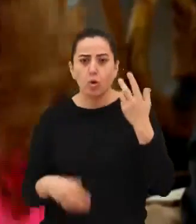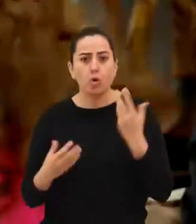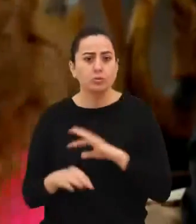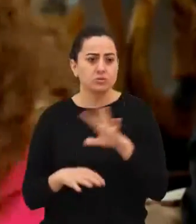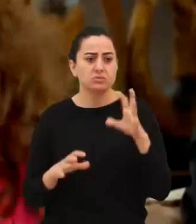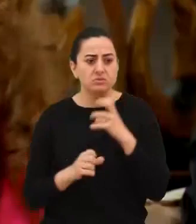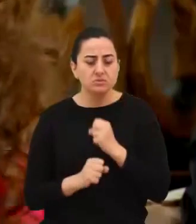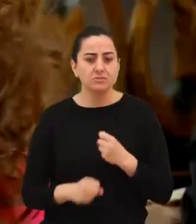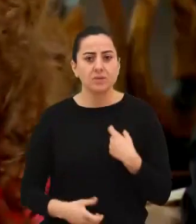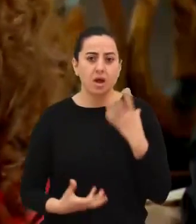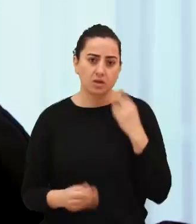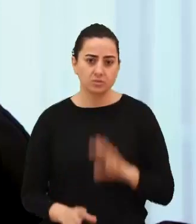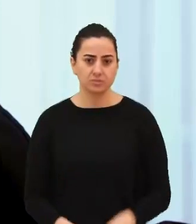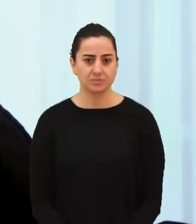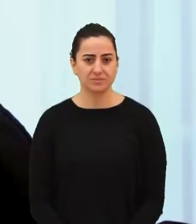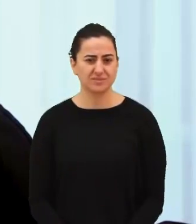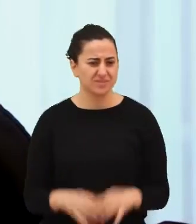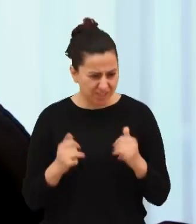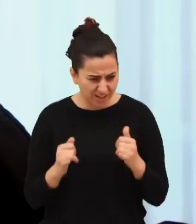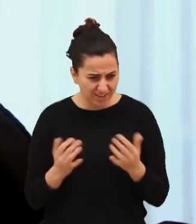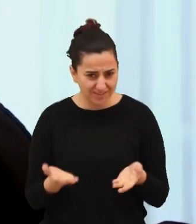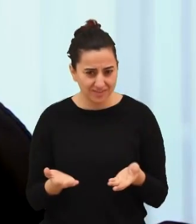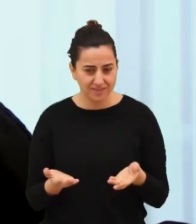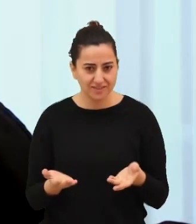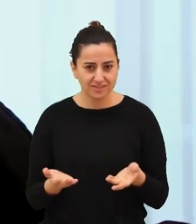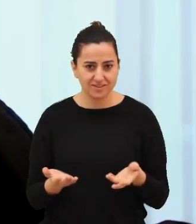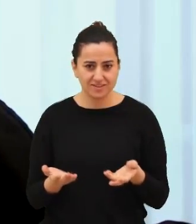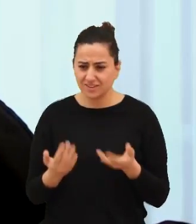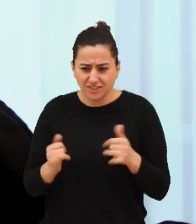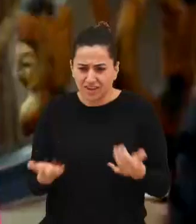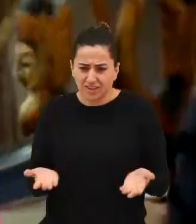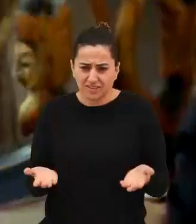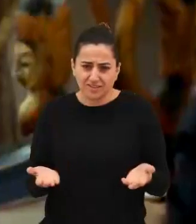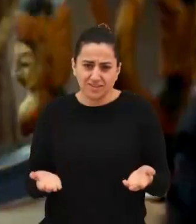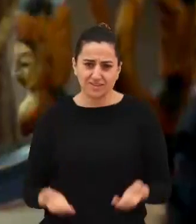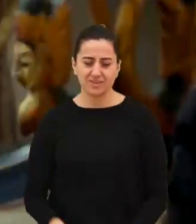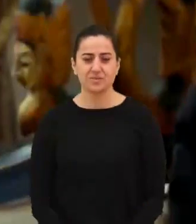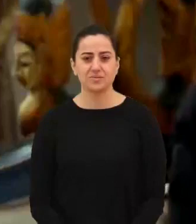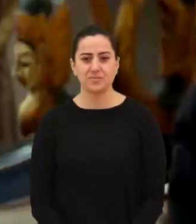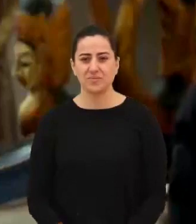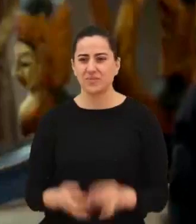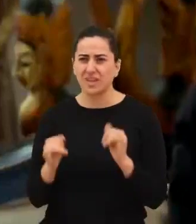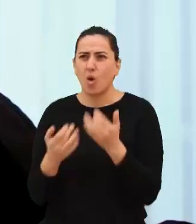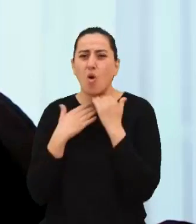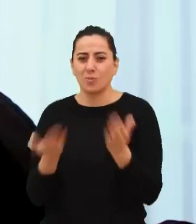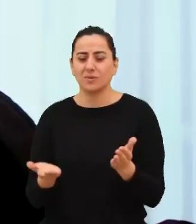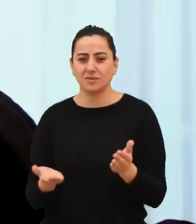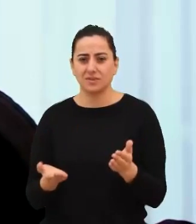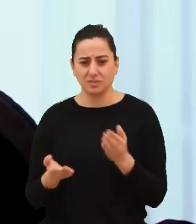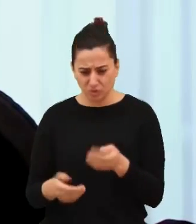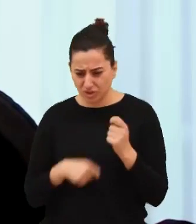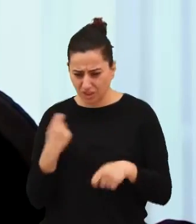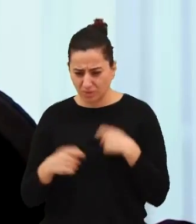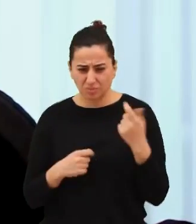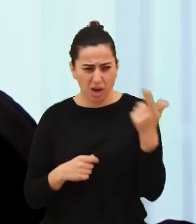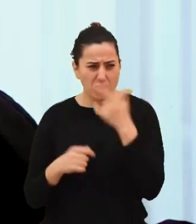böyle oldu hiç anlamadım vallahi. Ne şakası? Ne şakası ya? Şaka nedir ya? Böyle saçma sapan